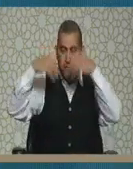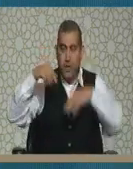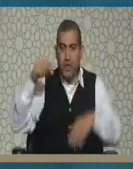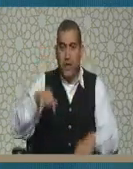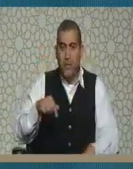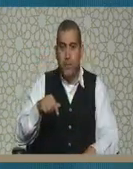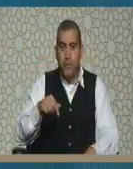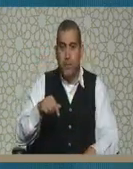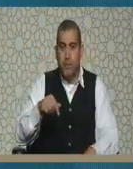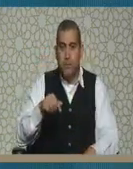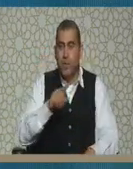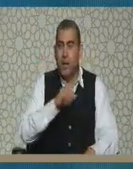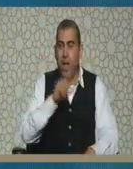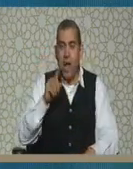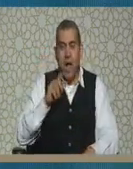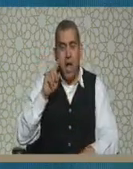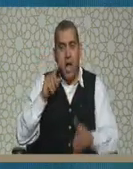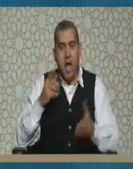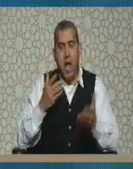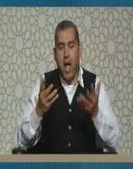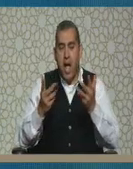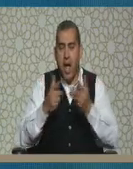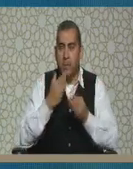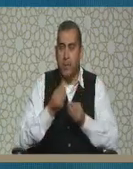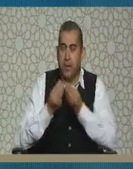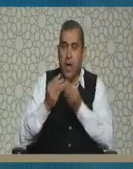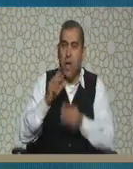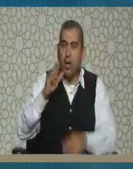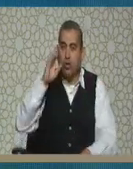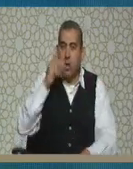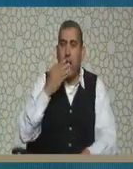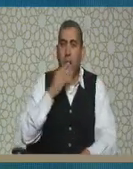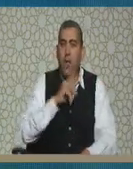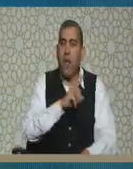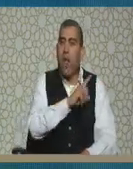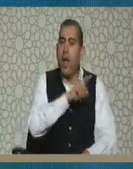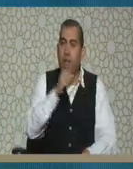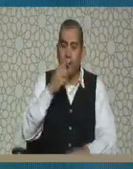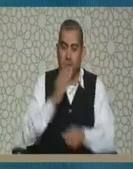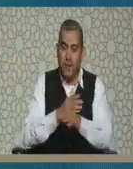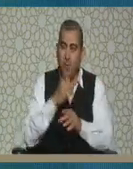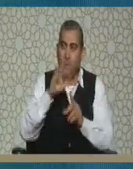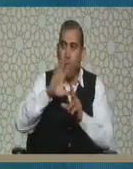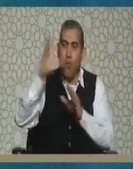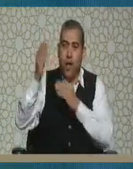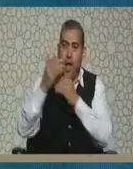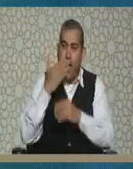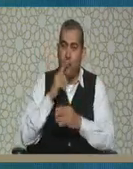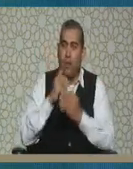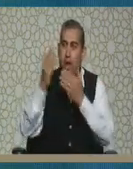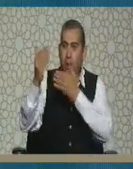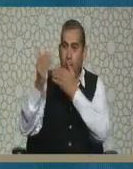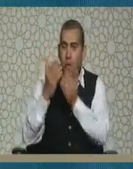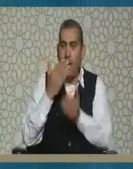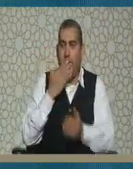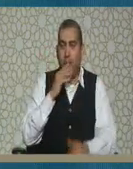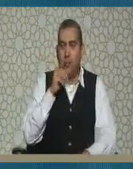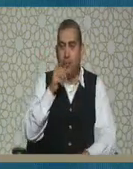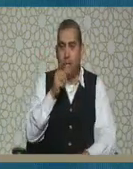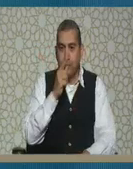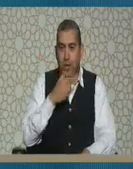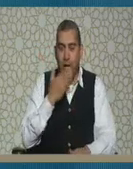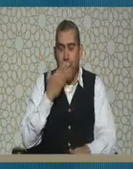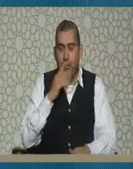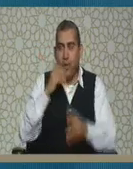لا تستطيع ان توفيه بحمد الحمد لله على انك قريب الحمد لله على انك